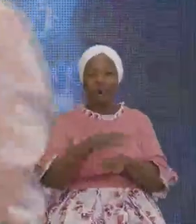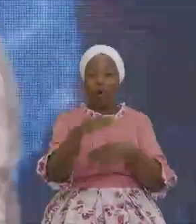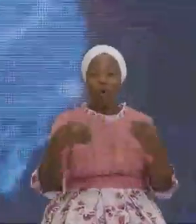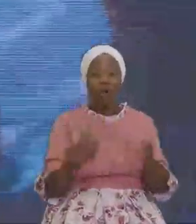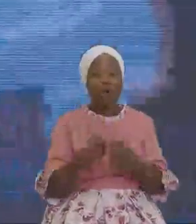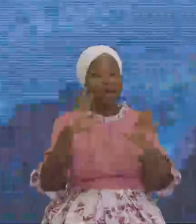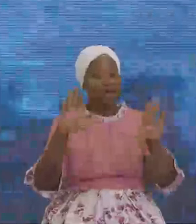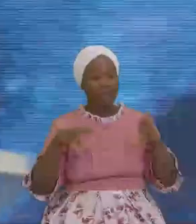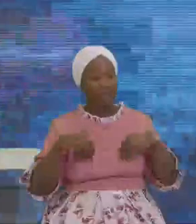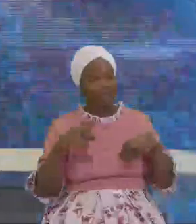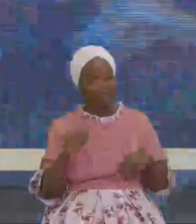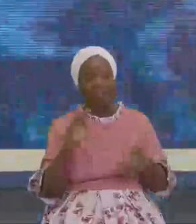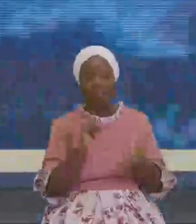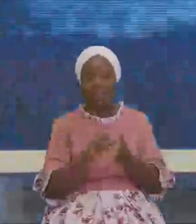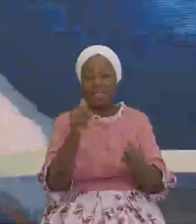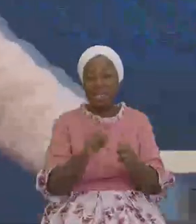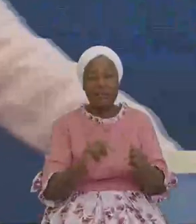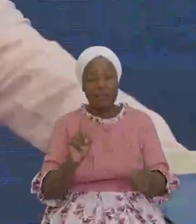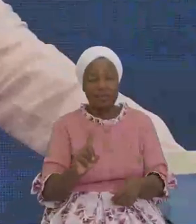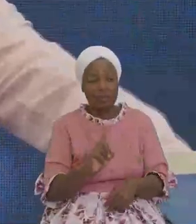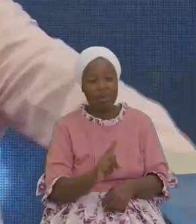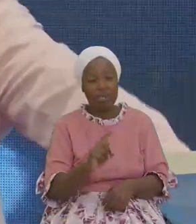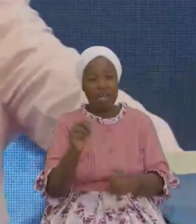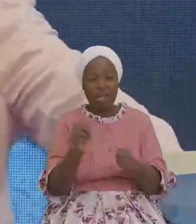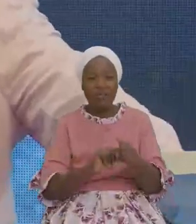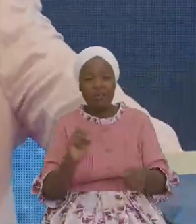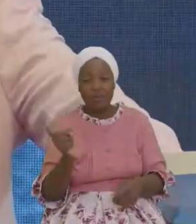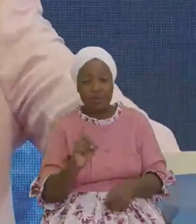Digne d'être reçu. Digne d'être reçu.